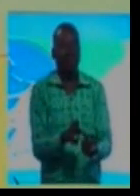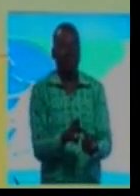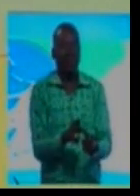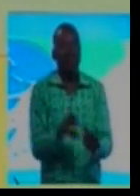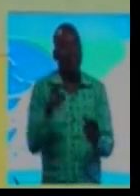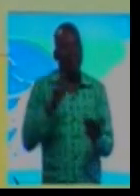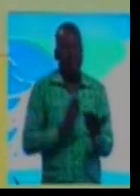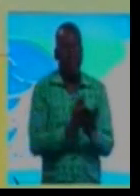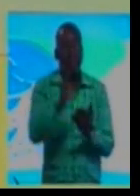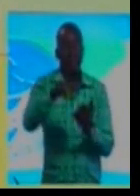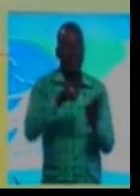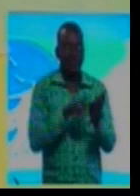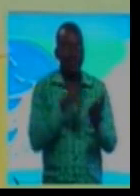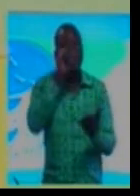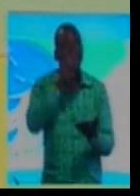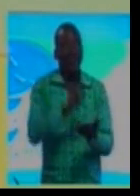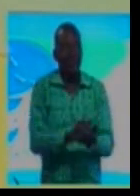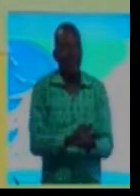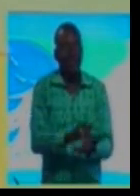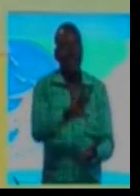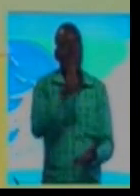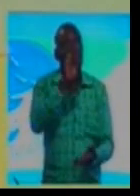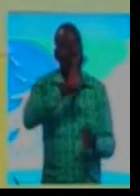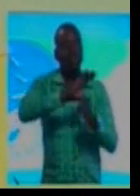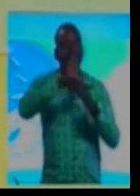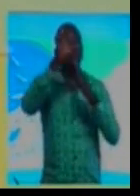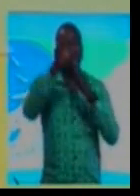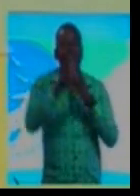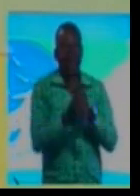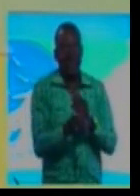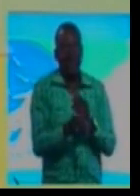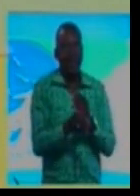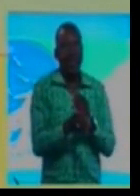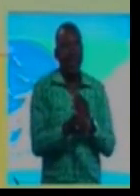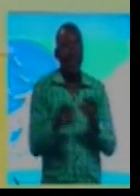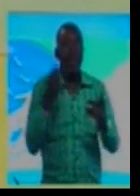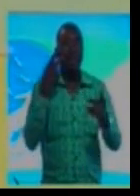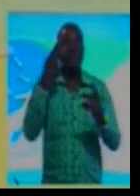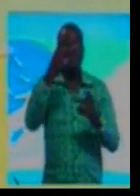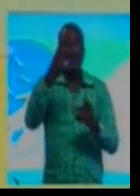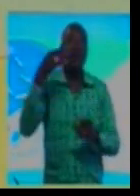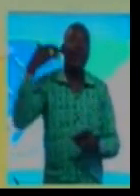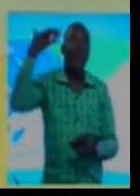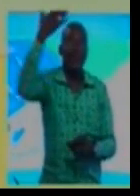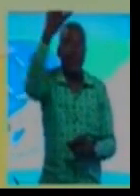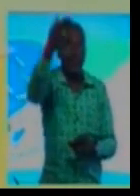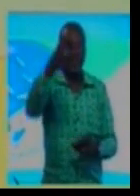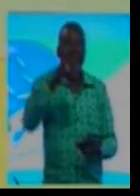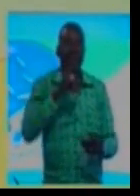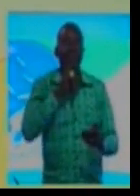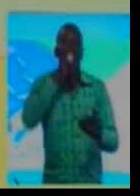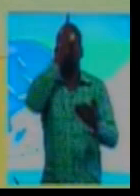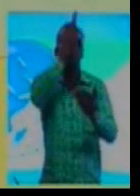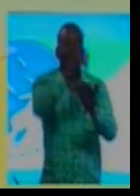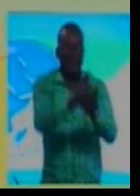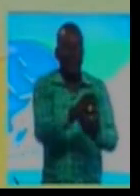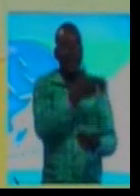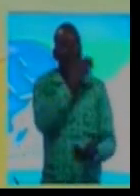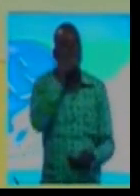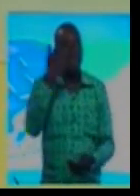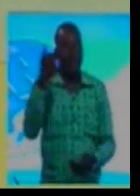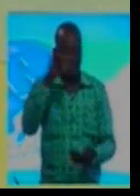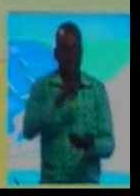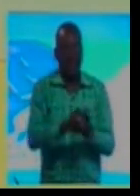par rapport donc à cela, tirer les conséquences et se projeter dans l'avenir pour assurer au mieux donc